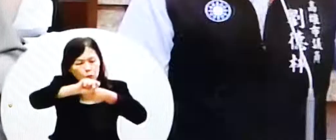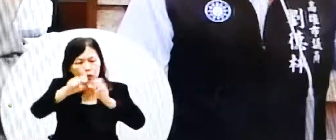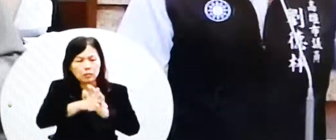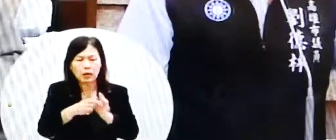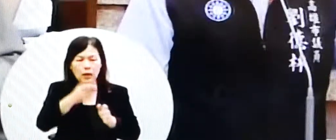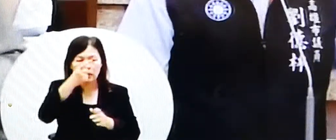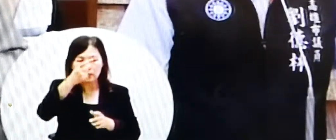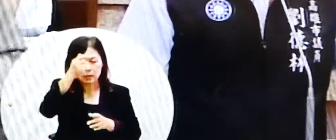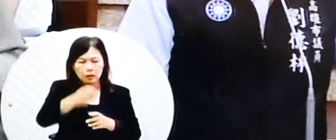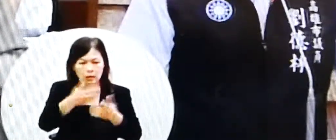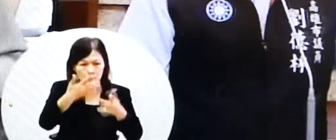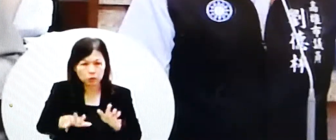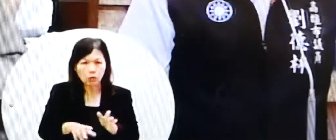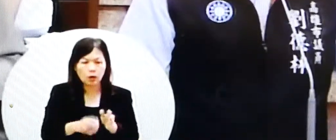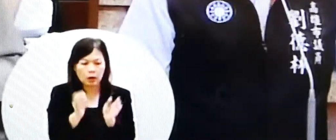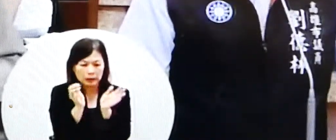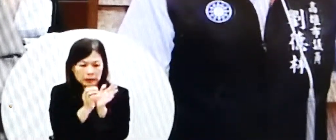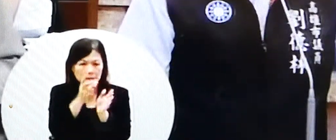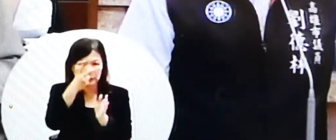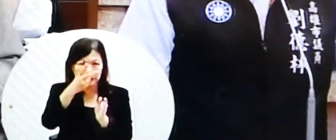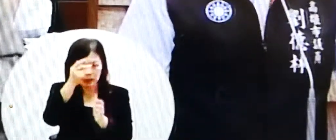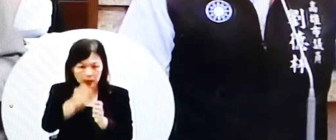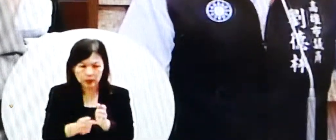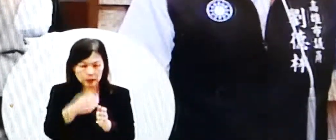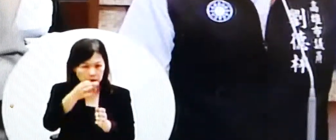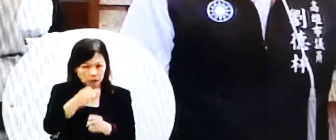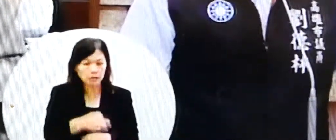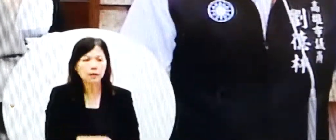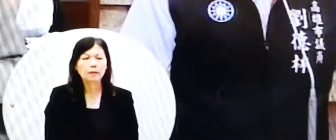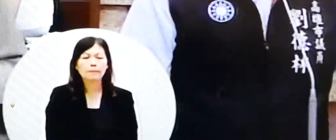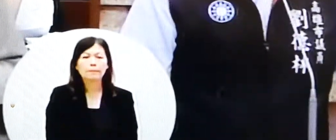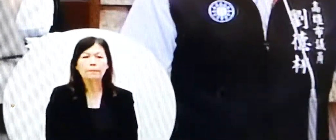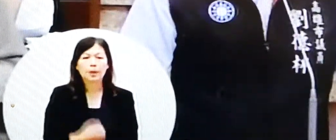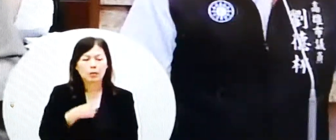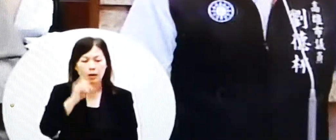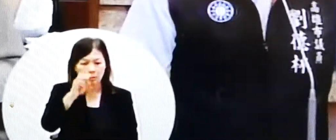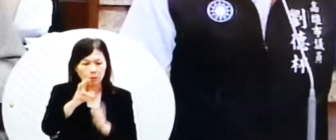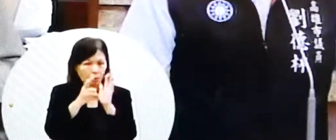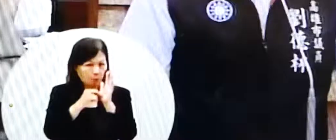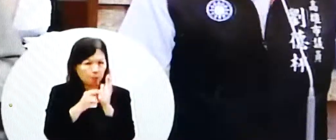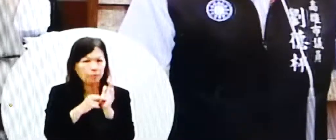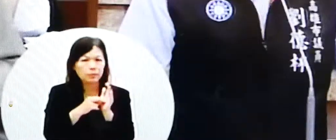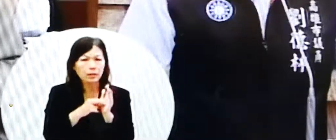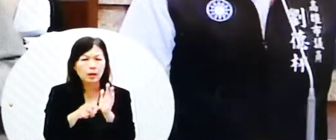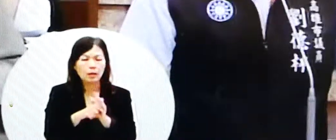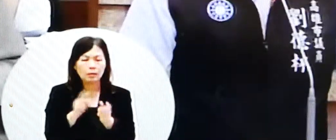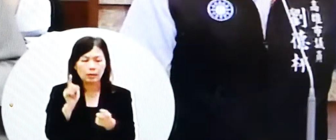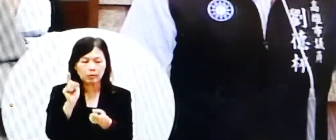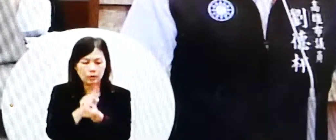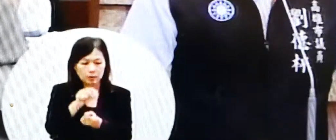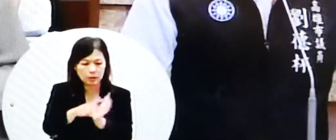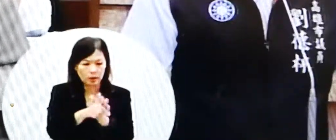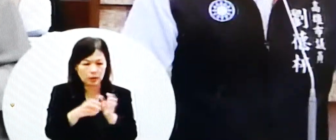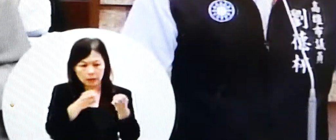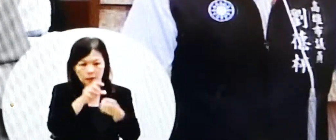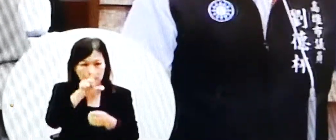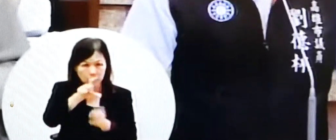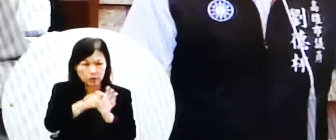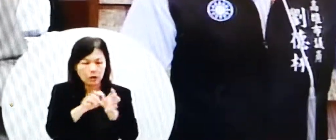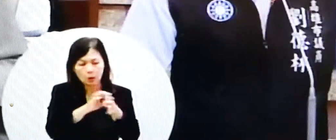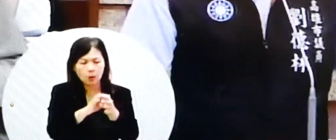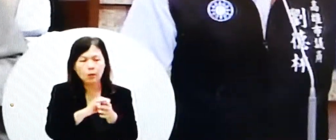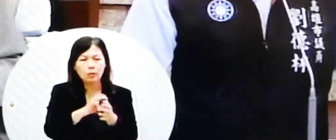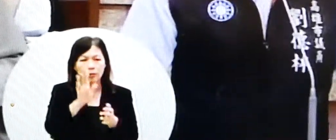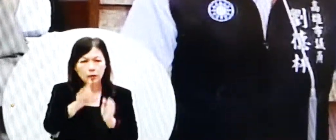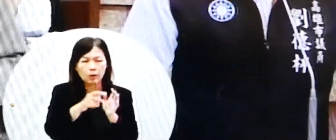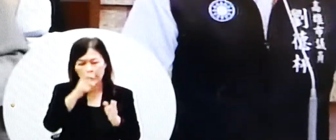1亿多快2亿的预算。我跟刘演说明，就是说刘演对议题这个议题的关心，我们希望高雄市现在在六